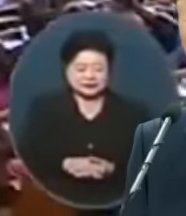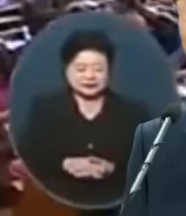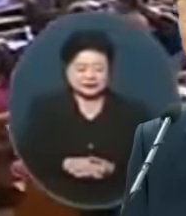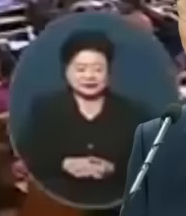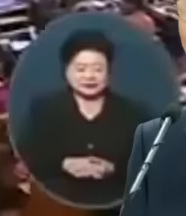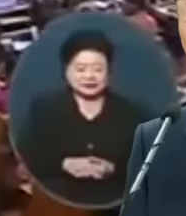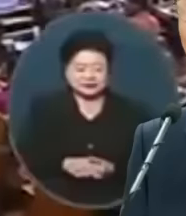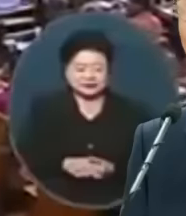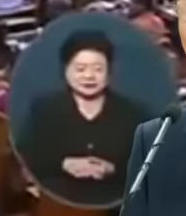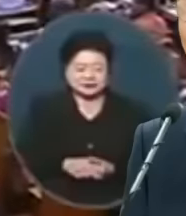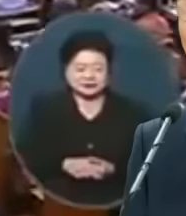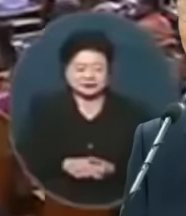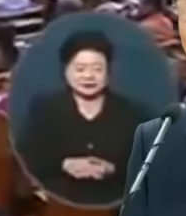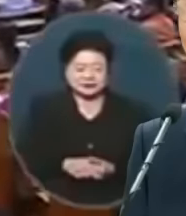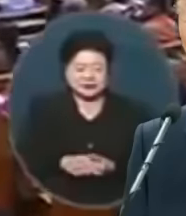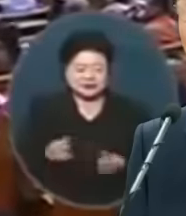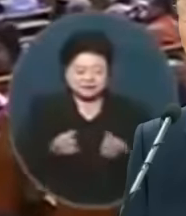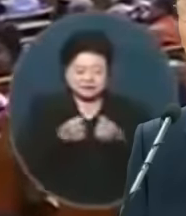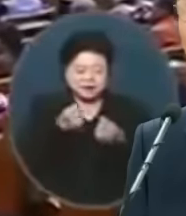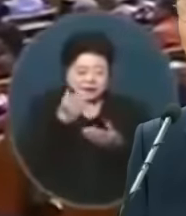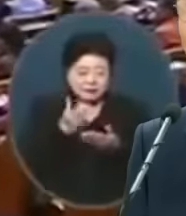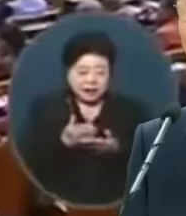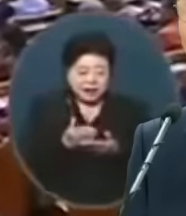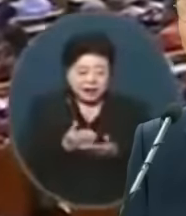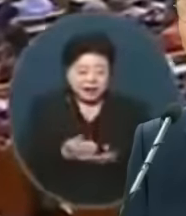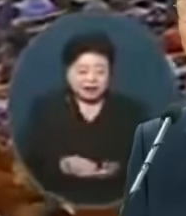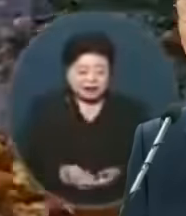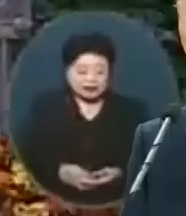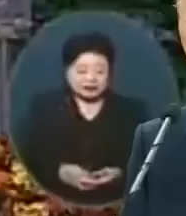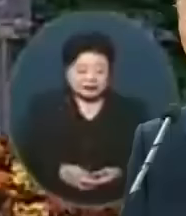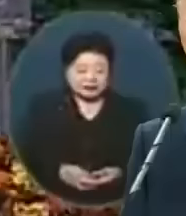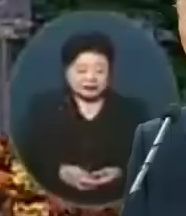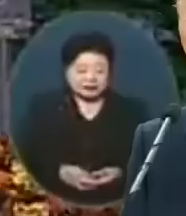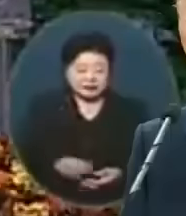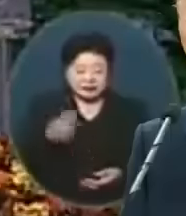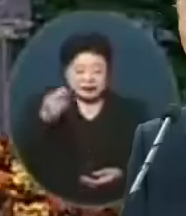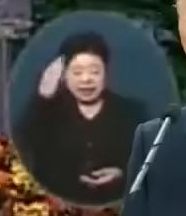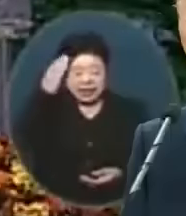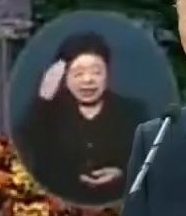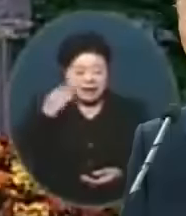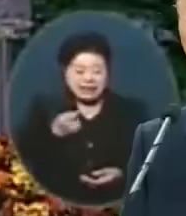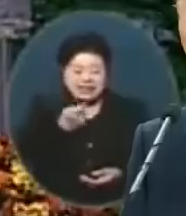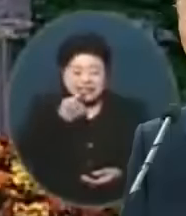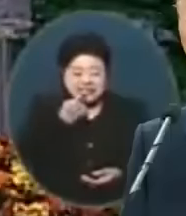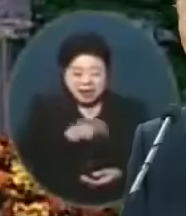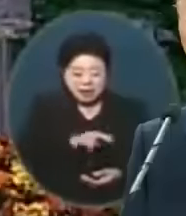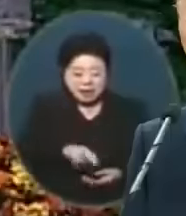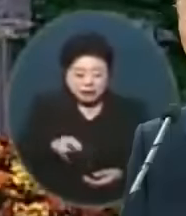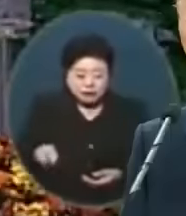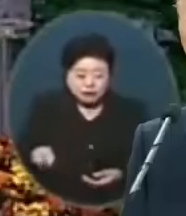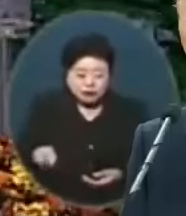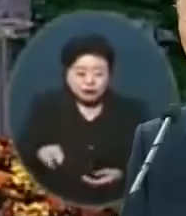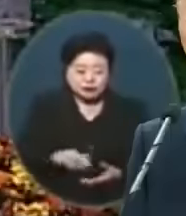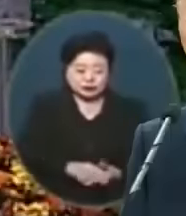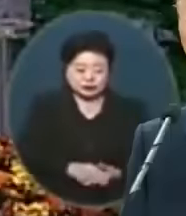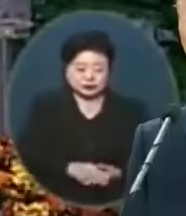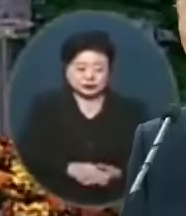해도 적게 하고 장기 뜨는 것, 바둑 뜨는 것, 오락에 대한 관심도가